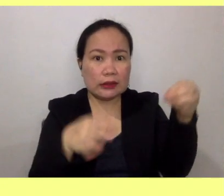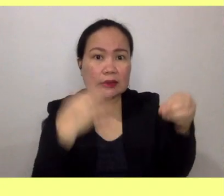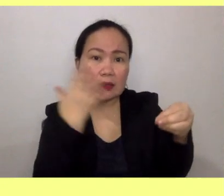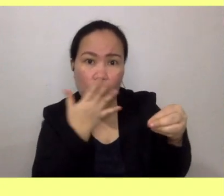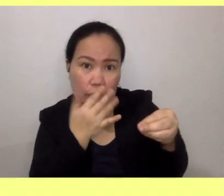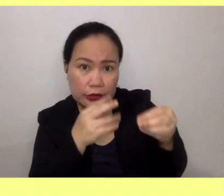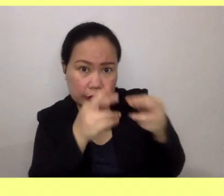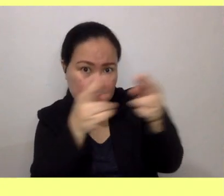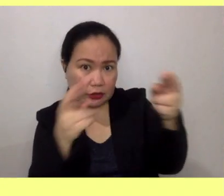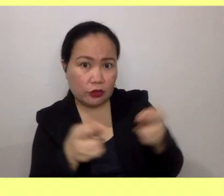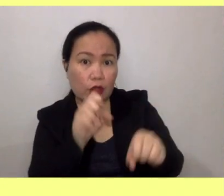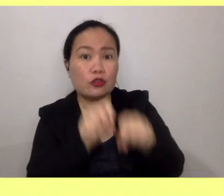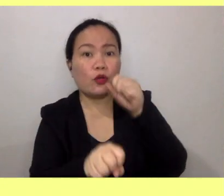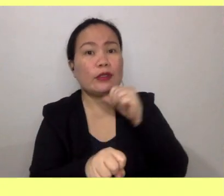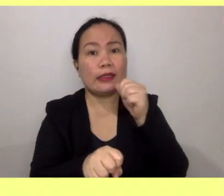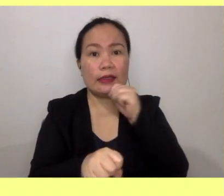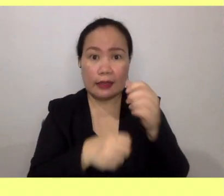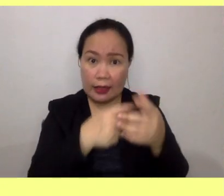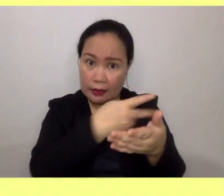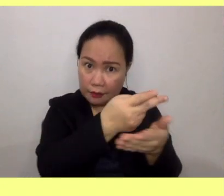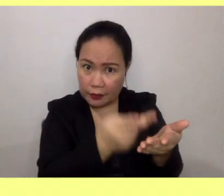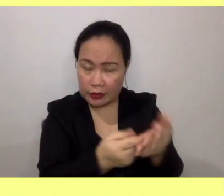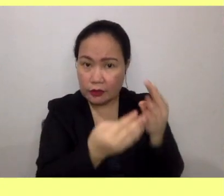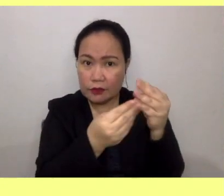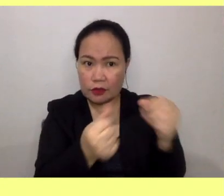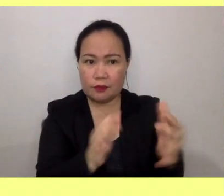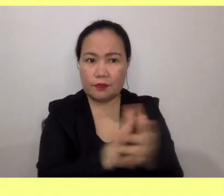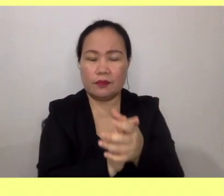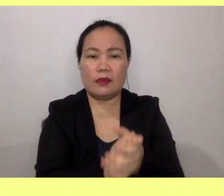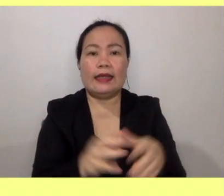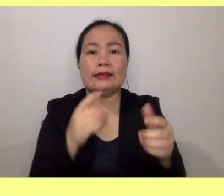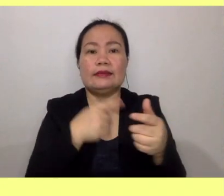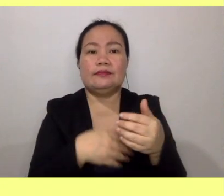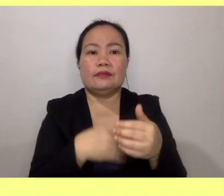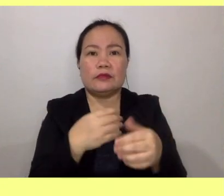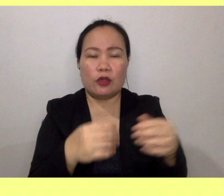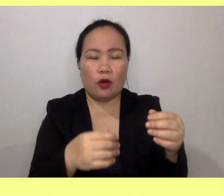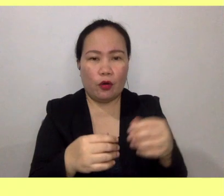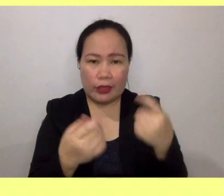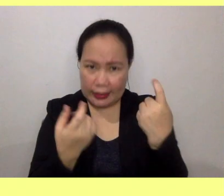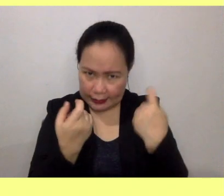region. So, ibig sabihin, hindi siya part ng solution. Okay? Kuha naman tayo ng